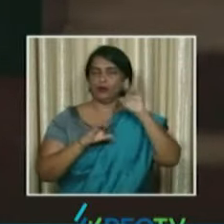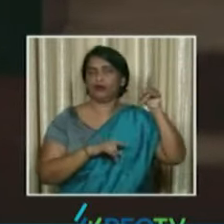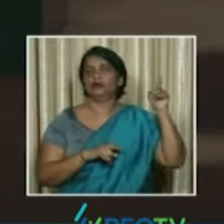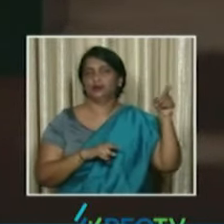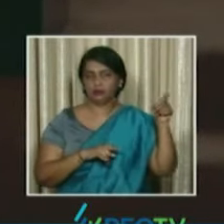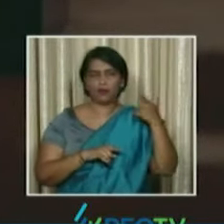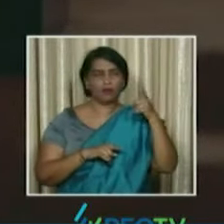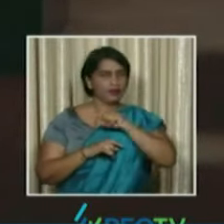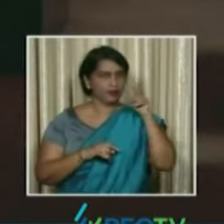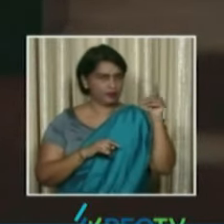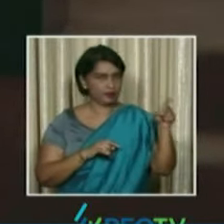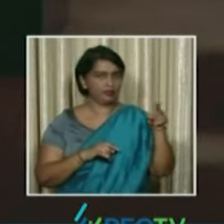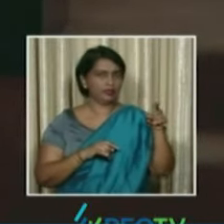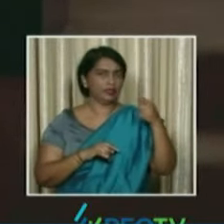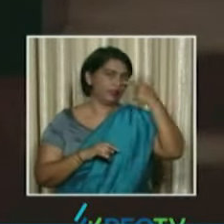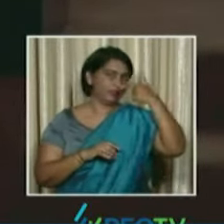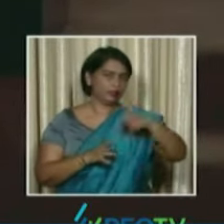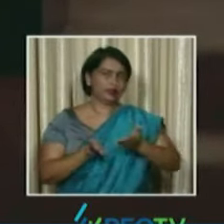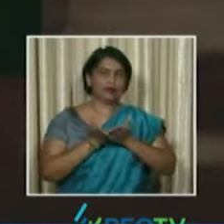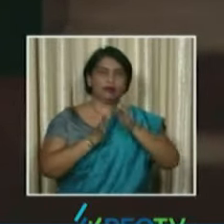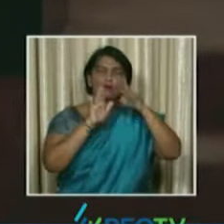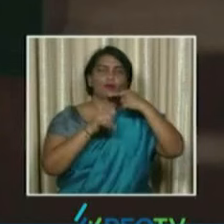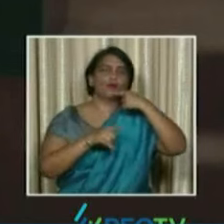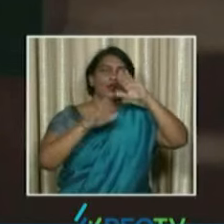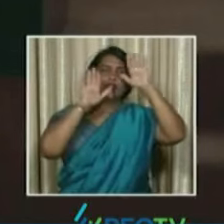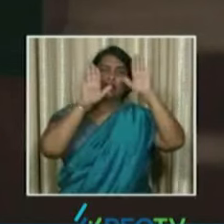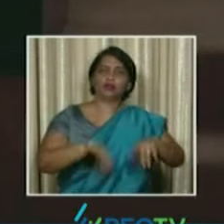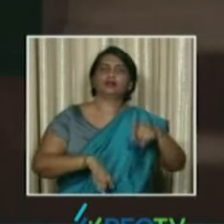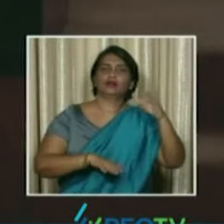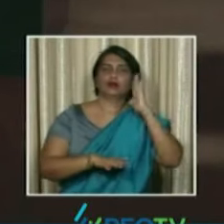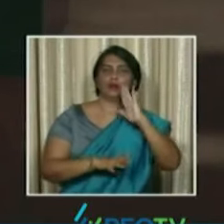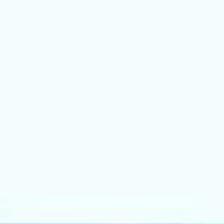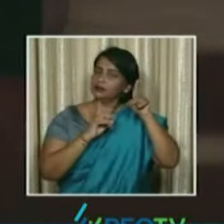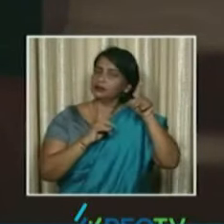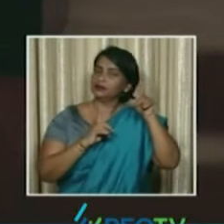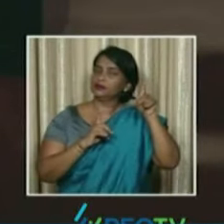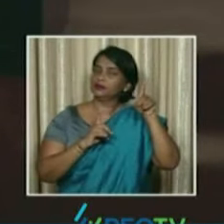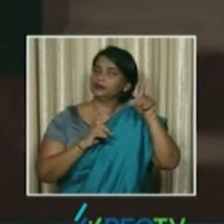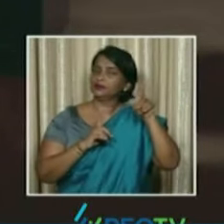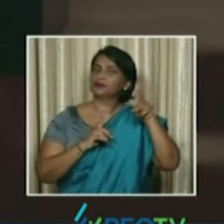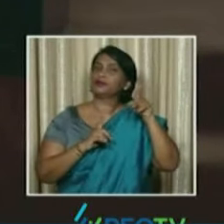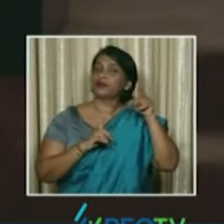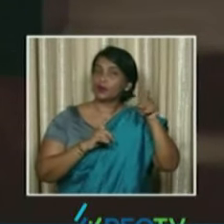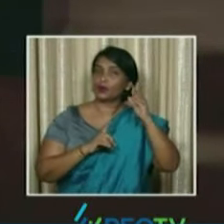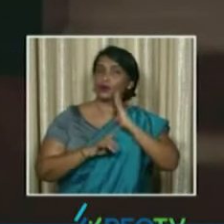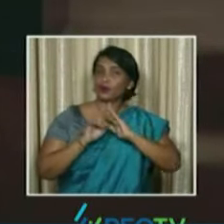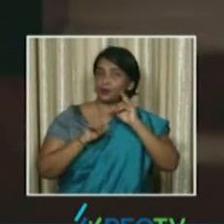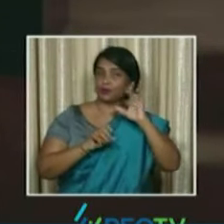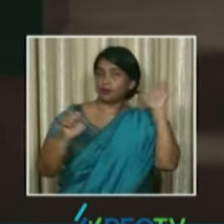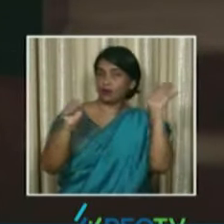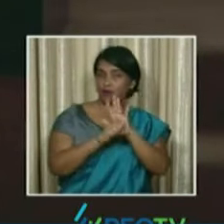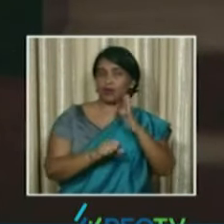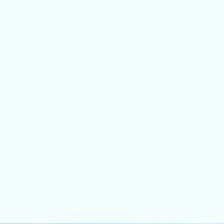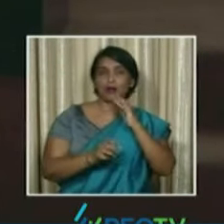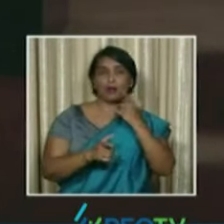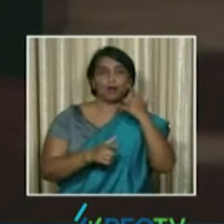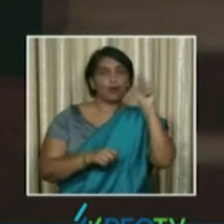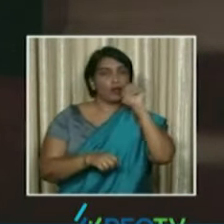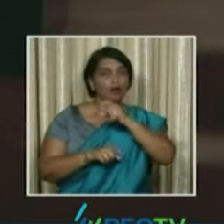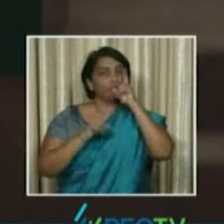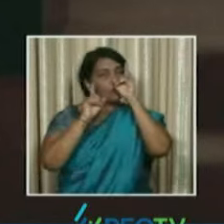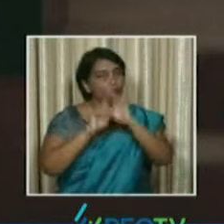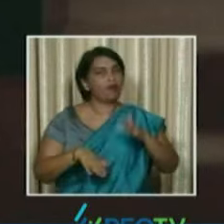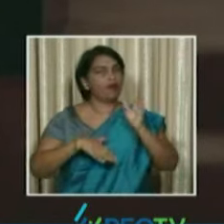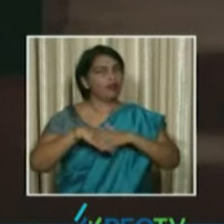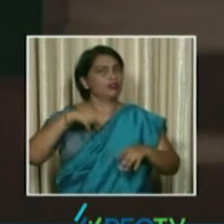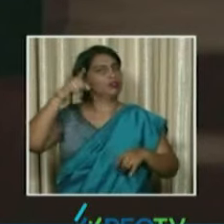තියෙනවා. මාලදිවයිනේ තෙල් නැවටික ඇවිල්ලා මුහුද තියන් ඉන්න විදේශ සංචිත නැතුව විදේශිකයෙන්ම පිරිච්ච මාලදිවයින්ටත් එහෙම තත්ත්වයක් කුඩා වෙලා